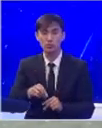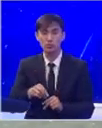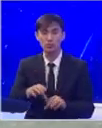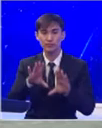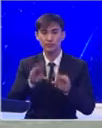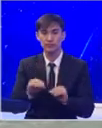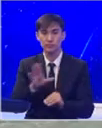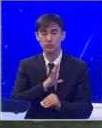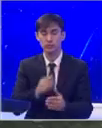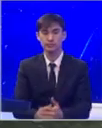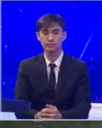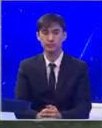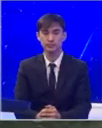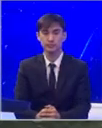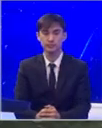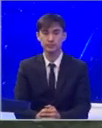локализованы